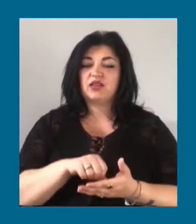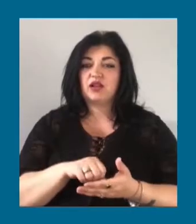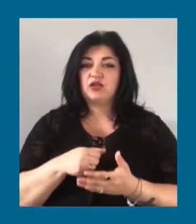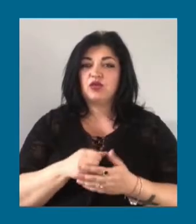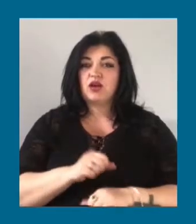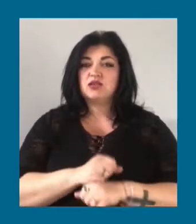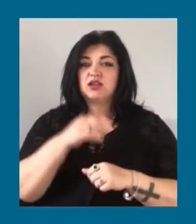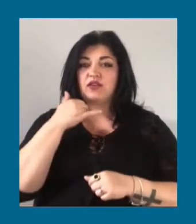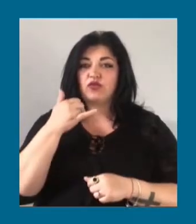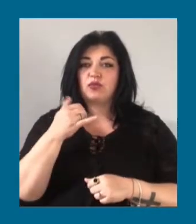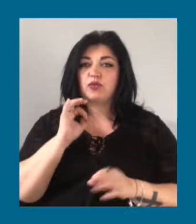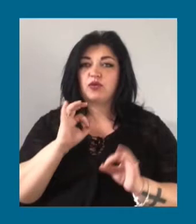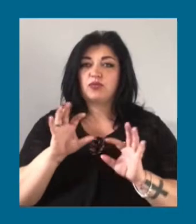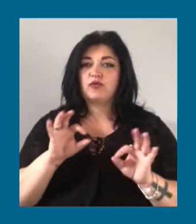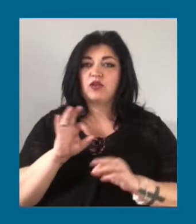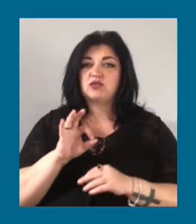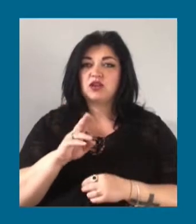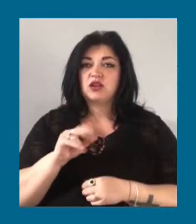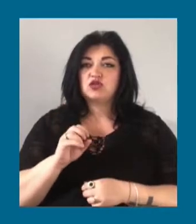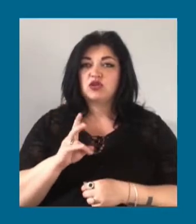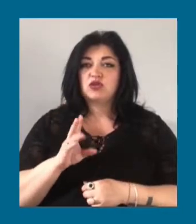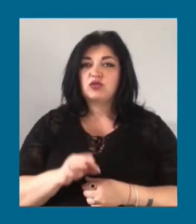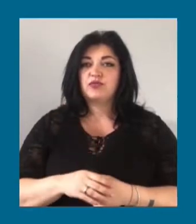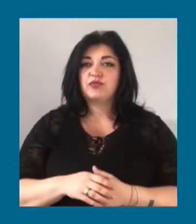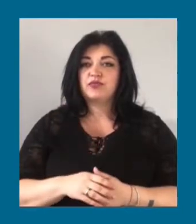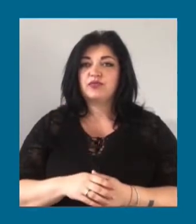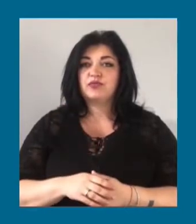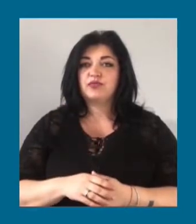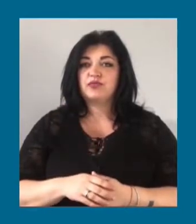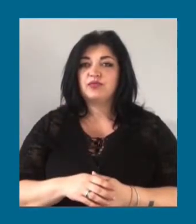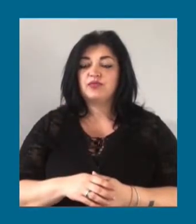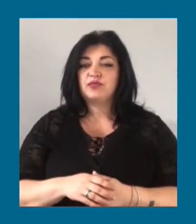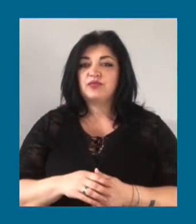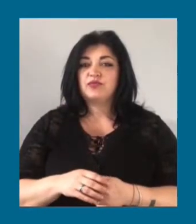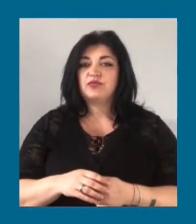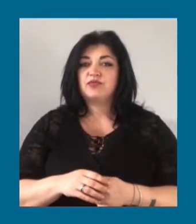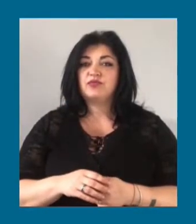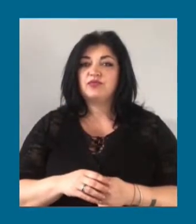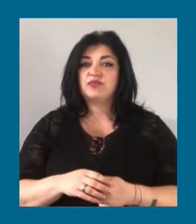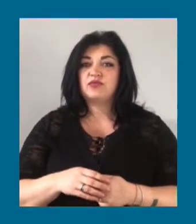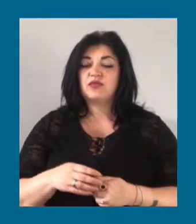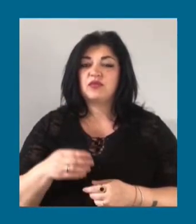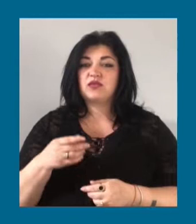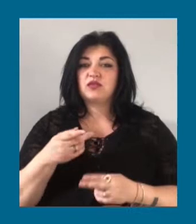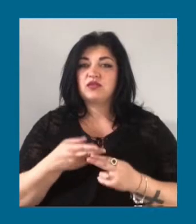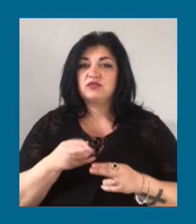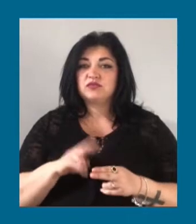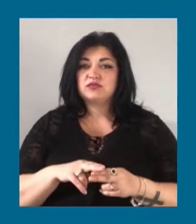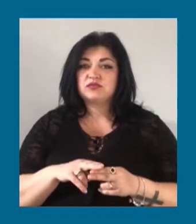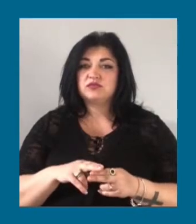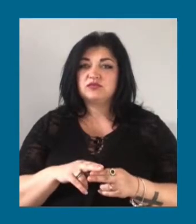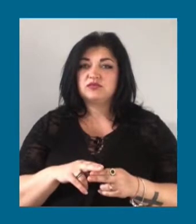Ткаченко. Одеська кіностудія за законом, який був прийнятий Верховною Радою, не може бути перепрофільована, незалежно від того, як